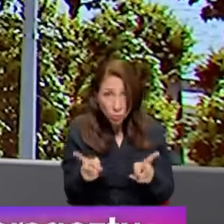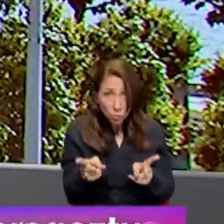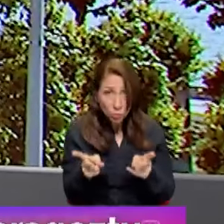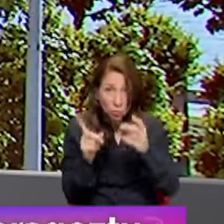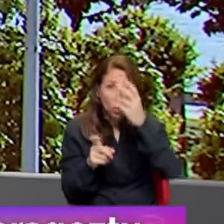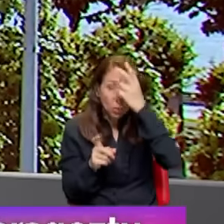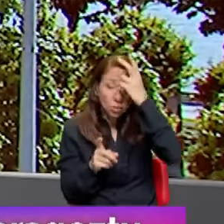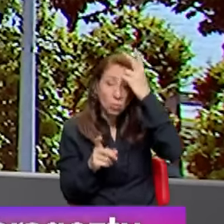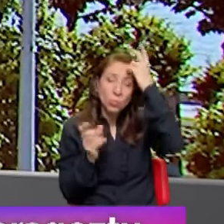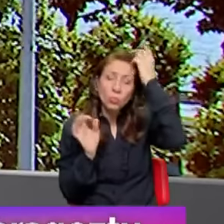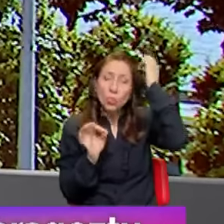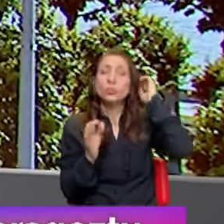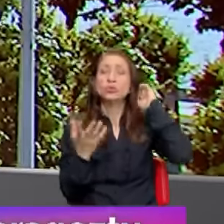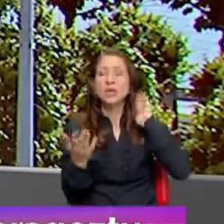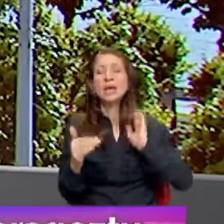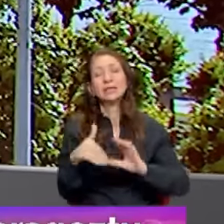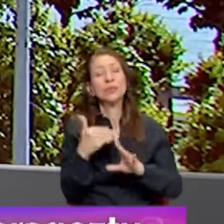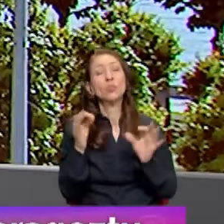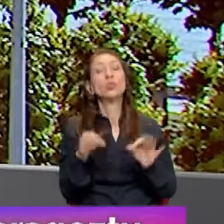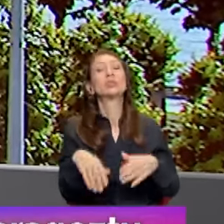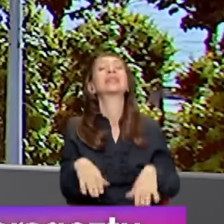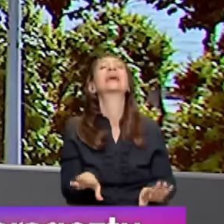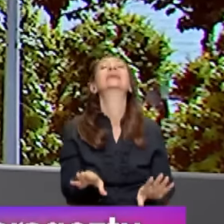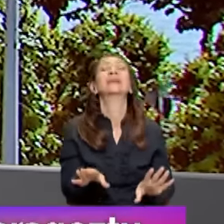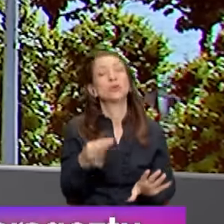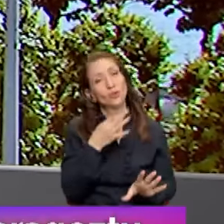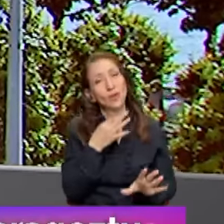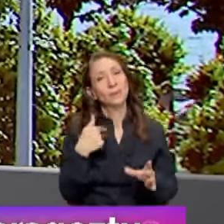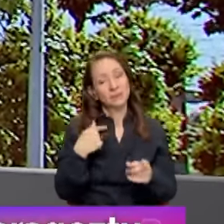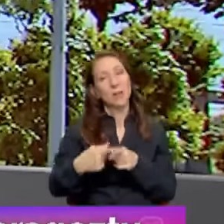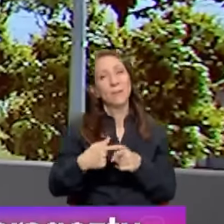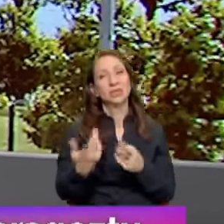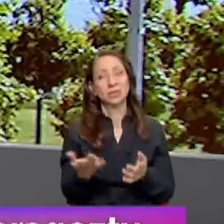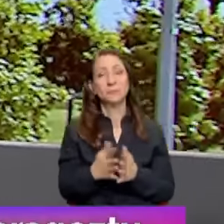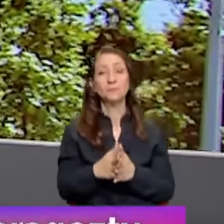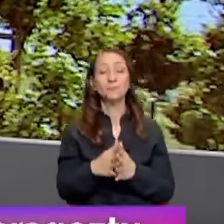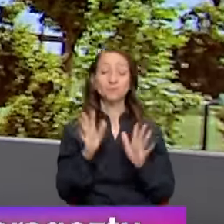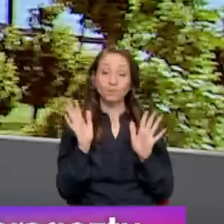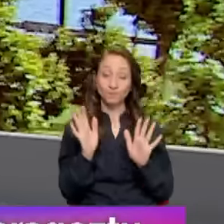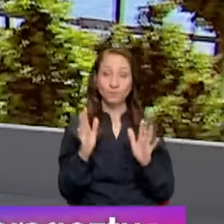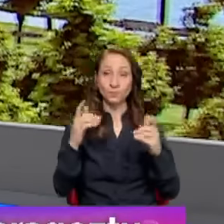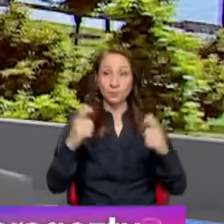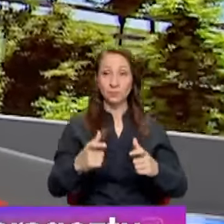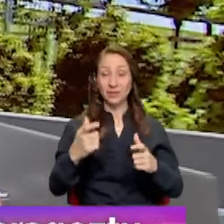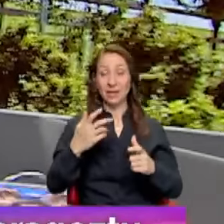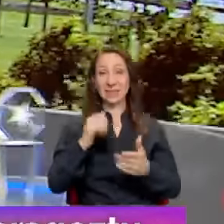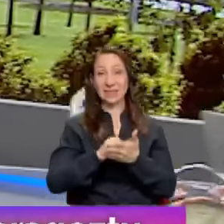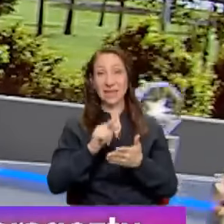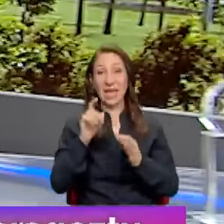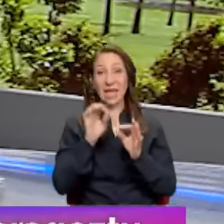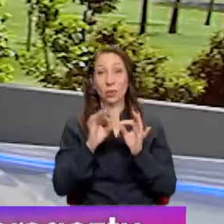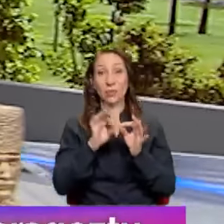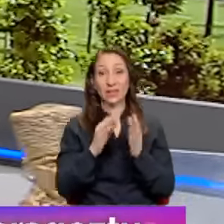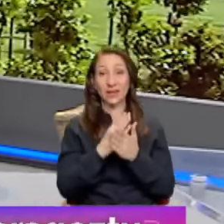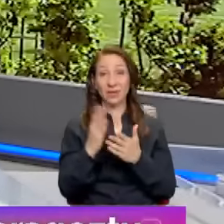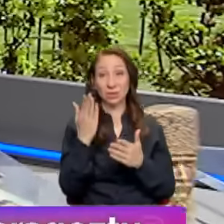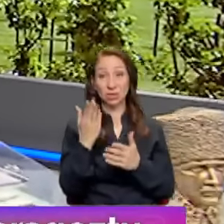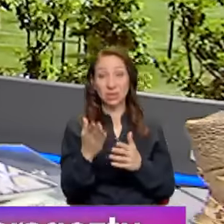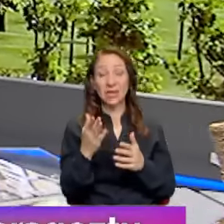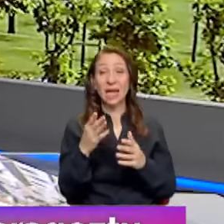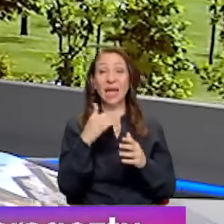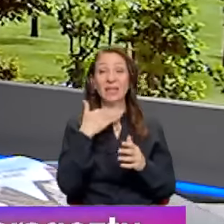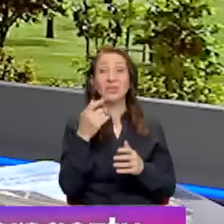mü mümkünse de yazın mümkün değilse de lütfen bizimle paylaşın gelelim yerel gazetelere ekonomiden devam edeceğiz Bu arada